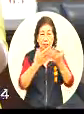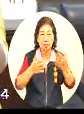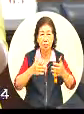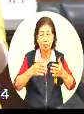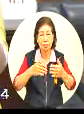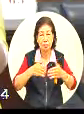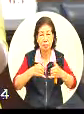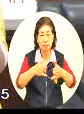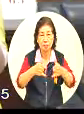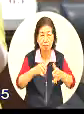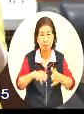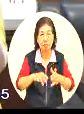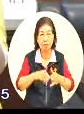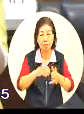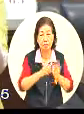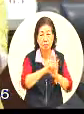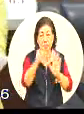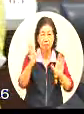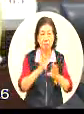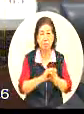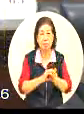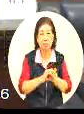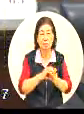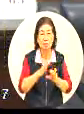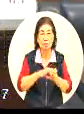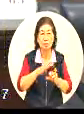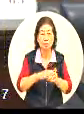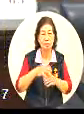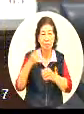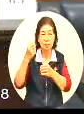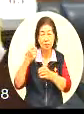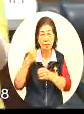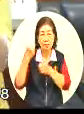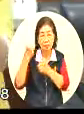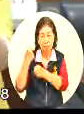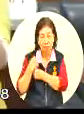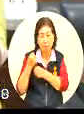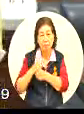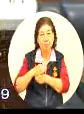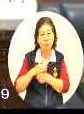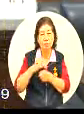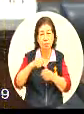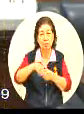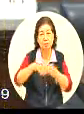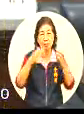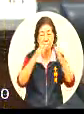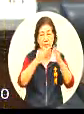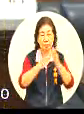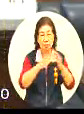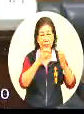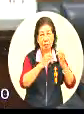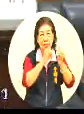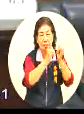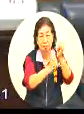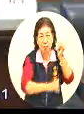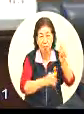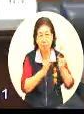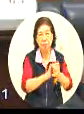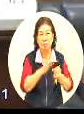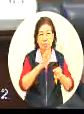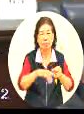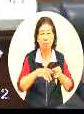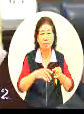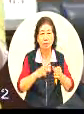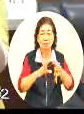咱家有写的。眷村的故事因时代更易哦走到现在 那我们期待因为你的入住参